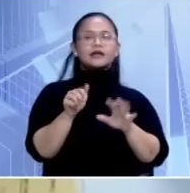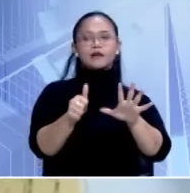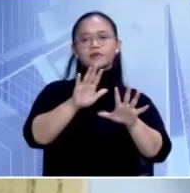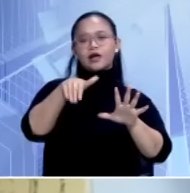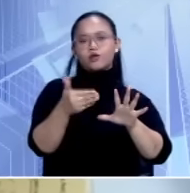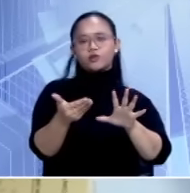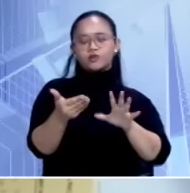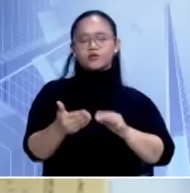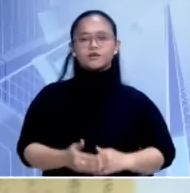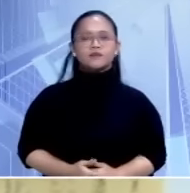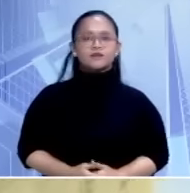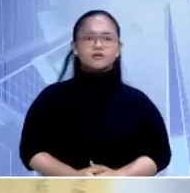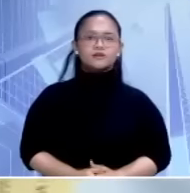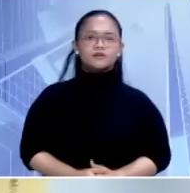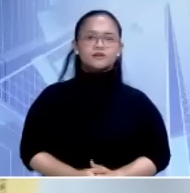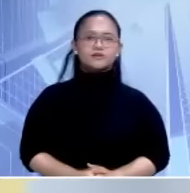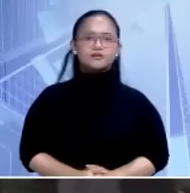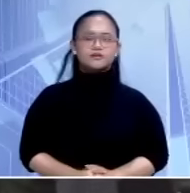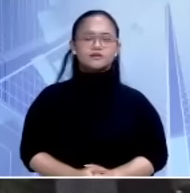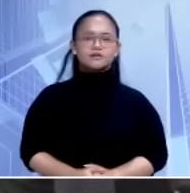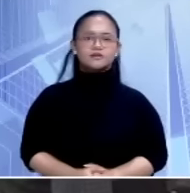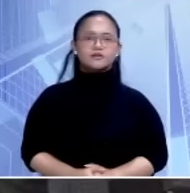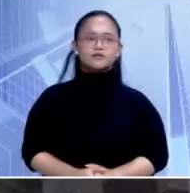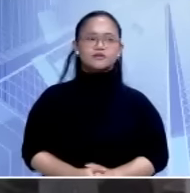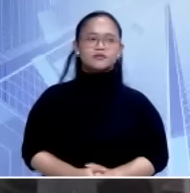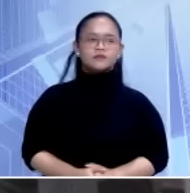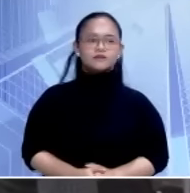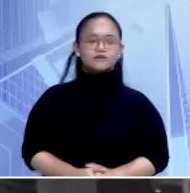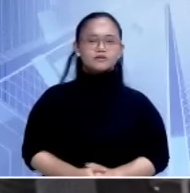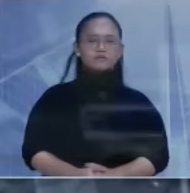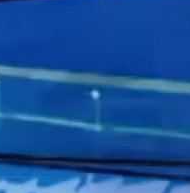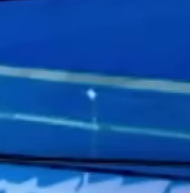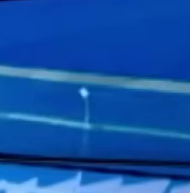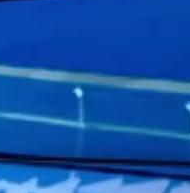Jakarta, Helmi Sajambati, iNews melaporkan.